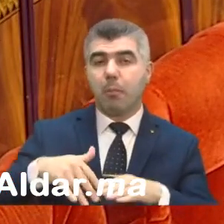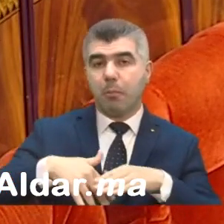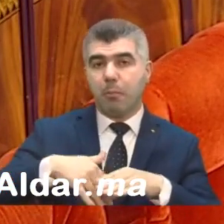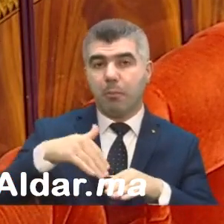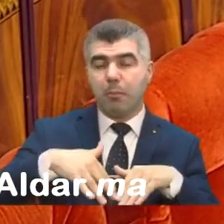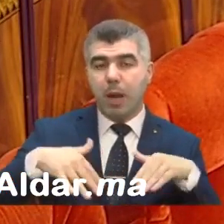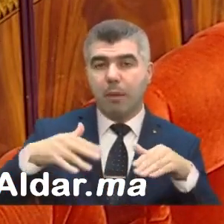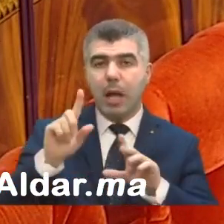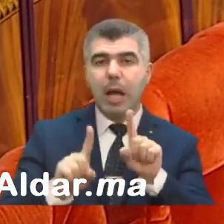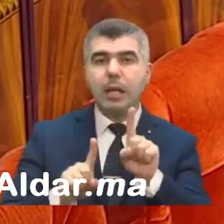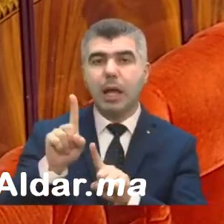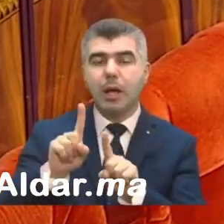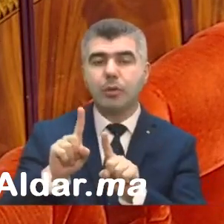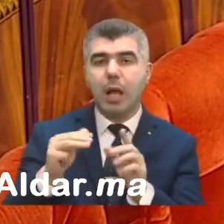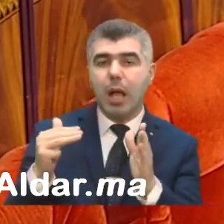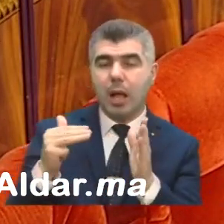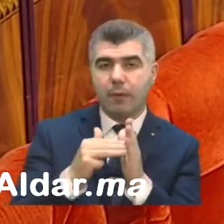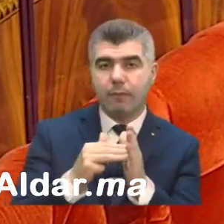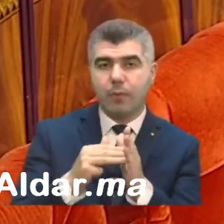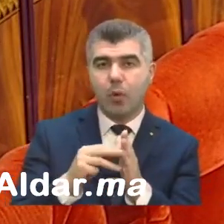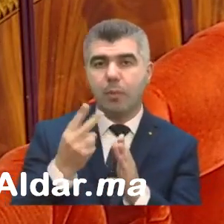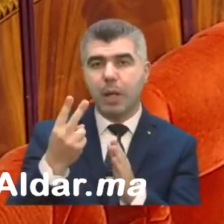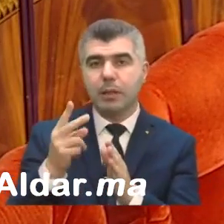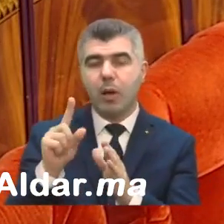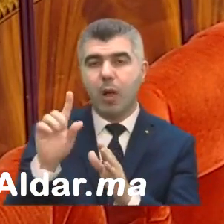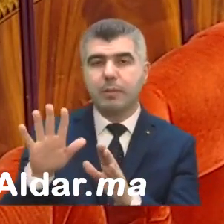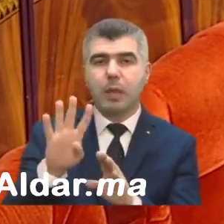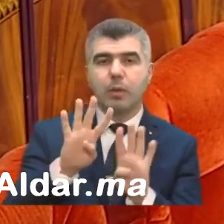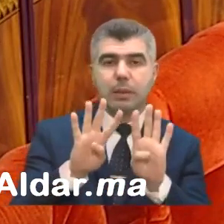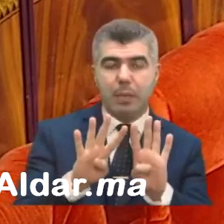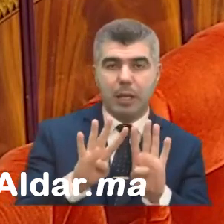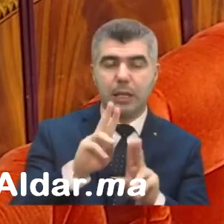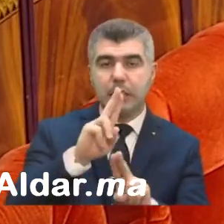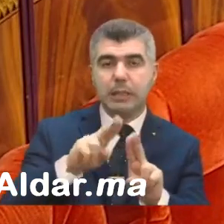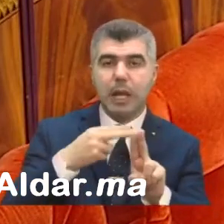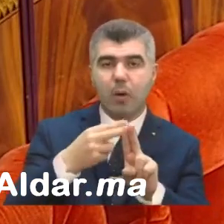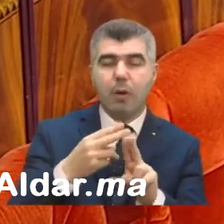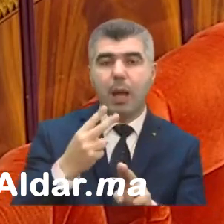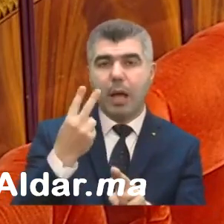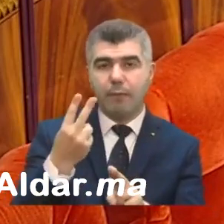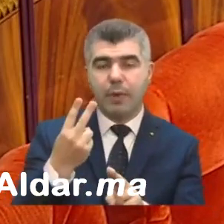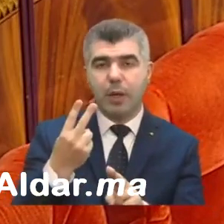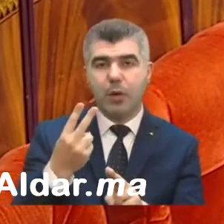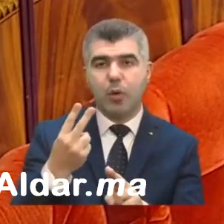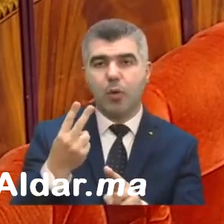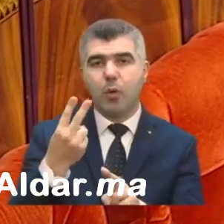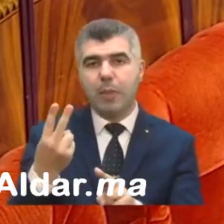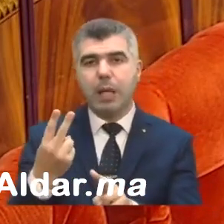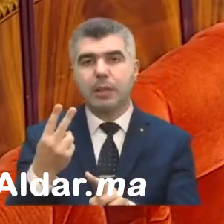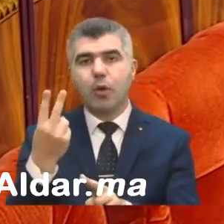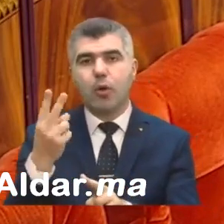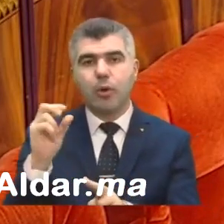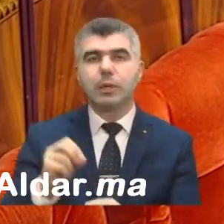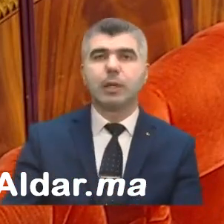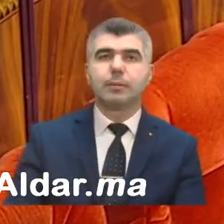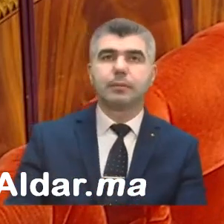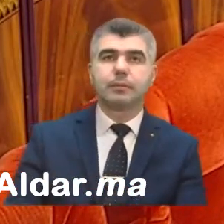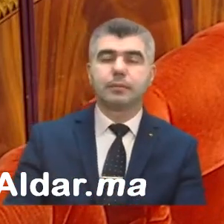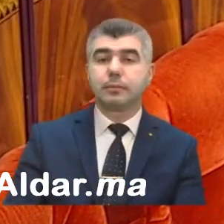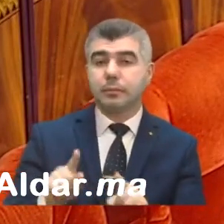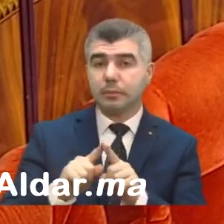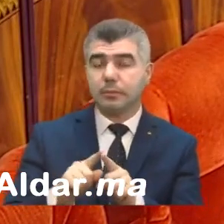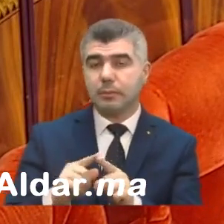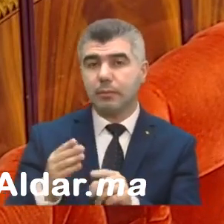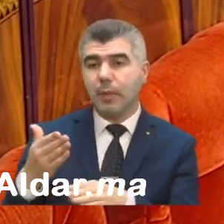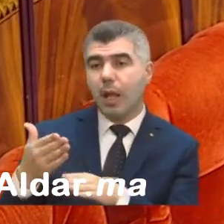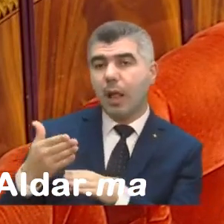ب 11858 سؤالا شفهيا، أجابت على 2220. ندير المقارنة عود ما بين